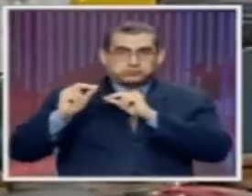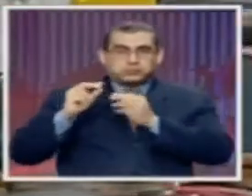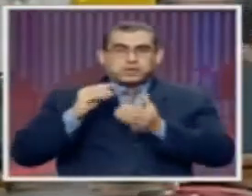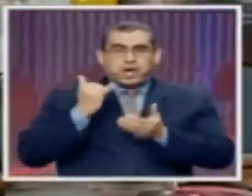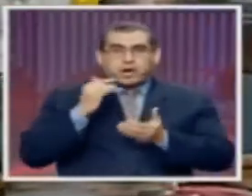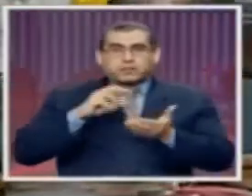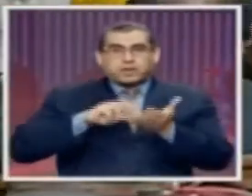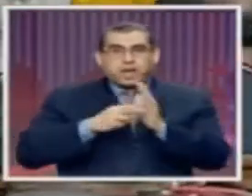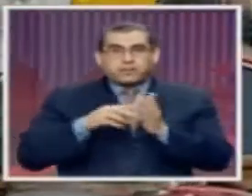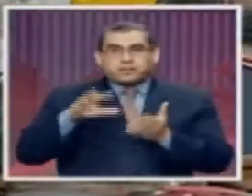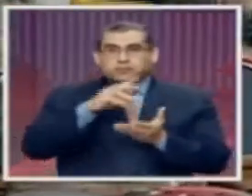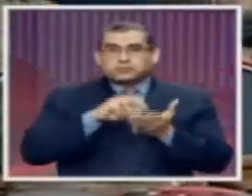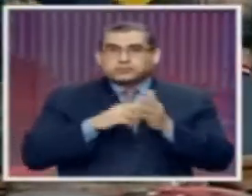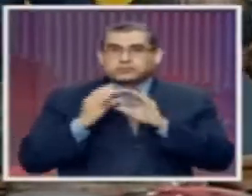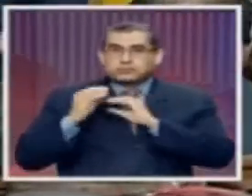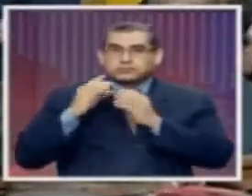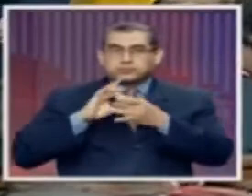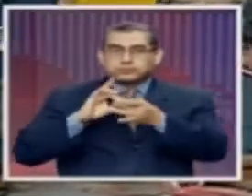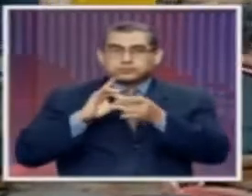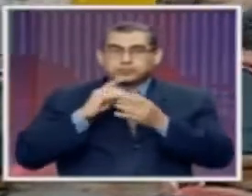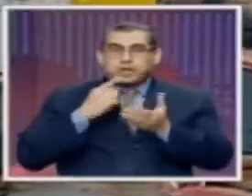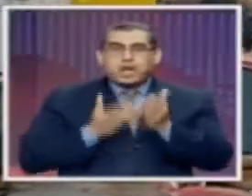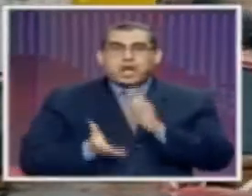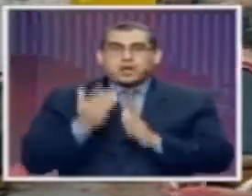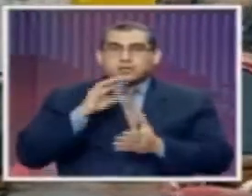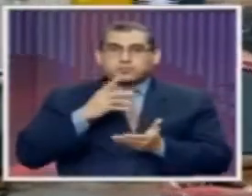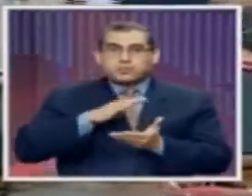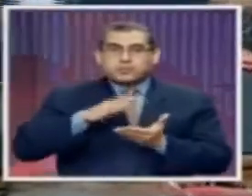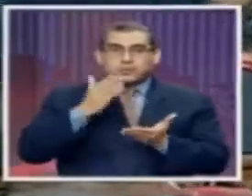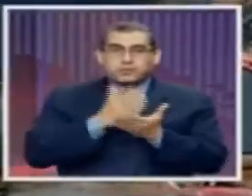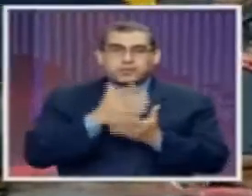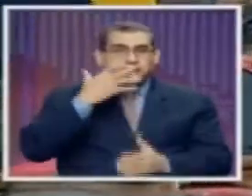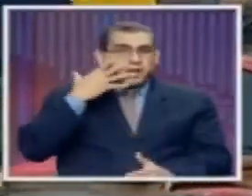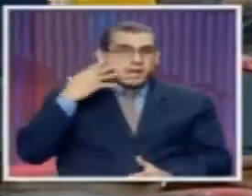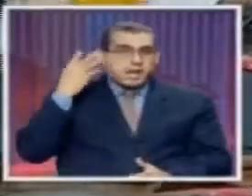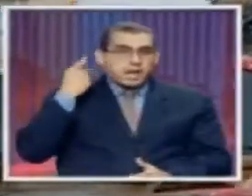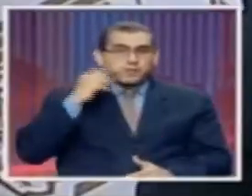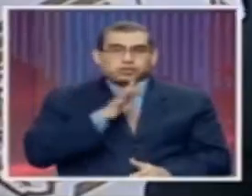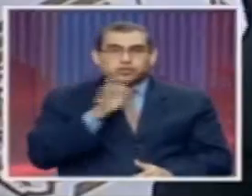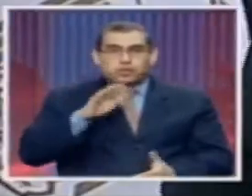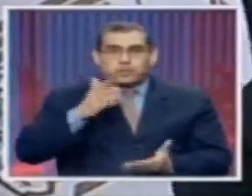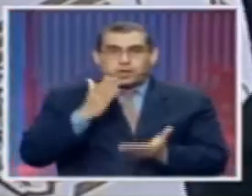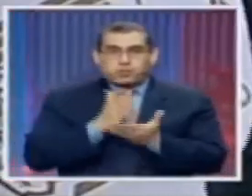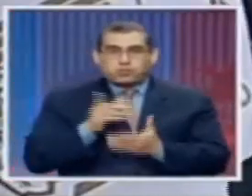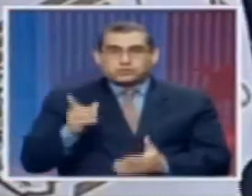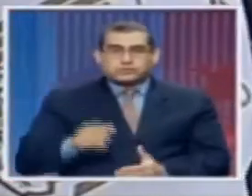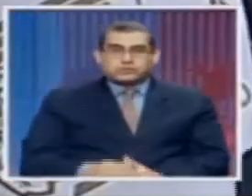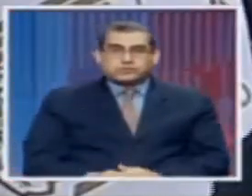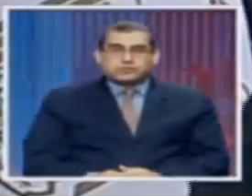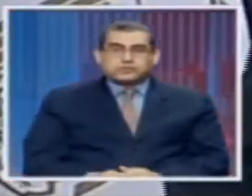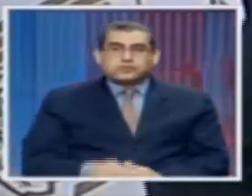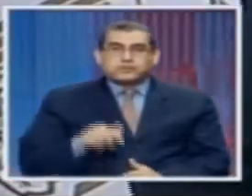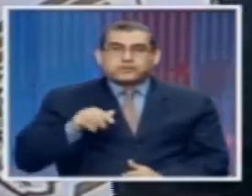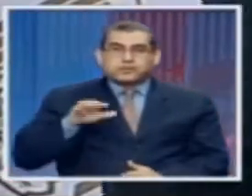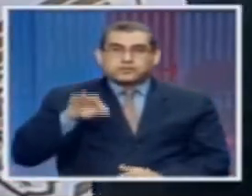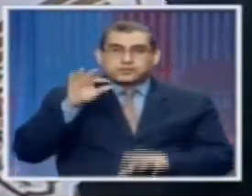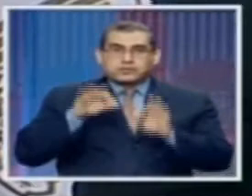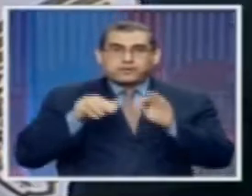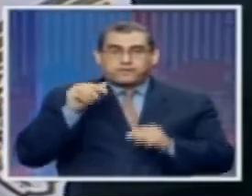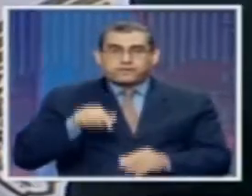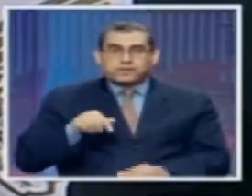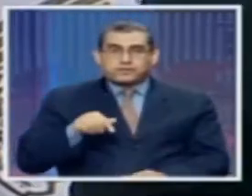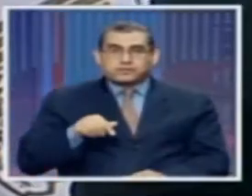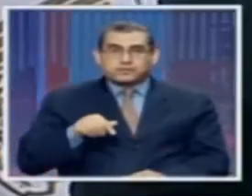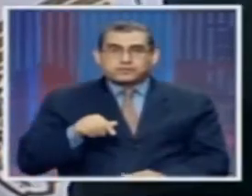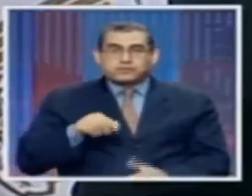العربية والإقليمية، لا سيما فيما يختص بالأوضاع في ليبيا وشرق المتوسط. هناك دول عززت